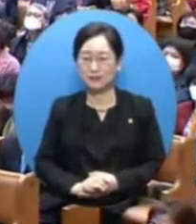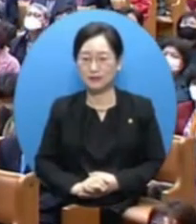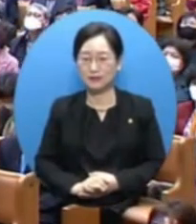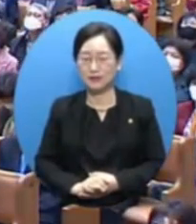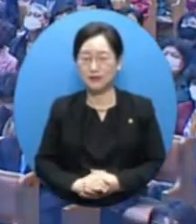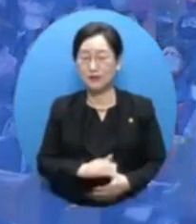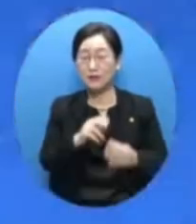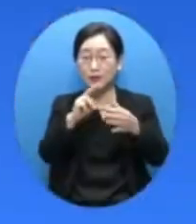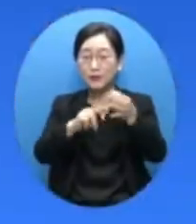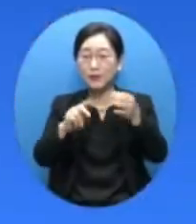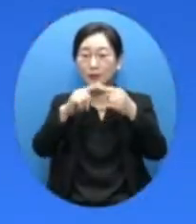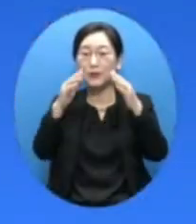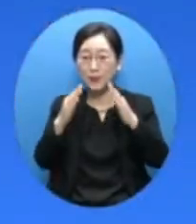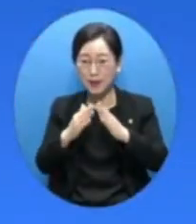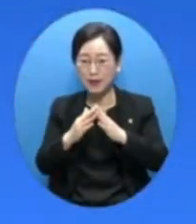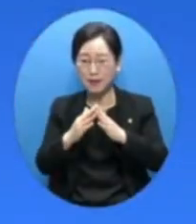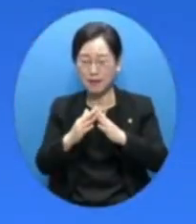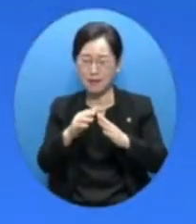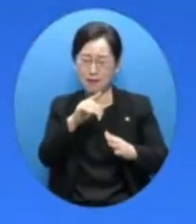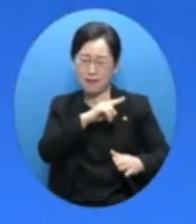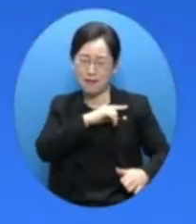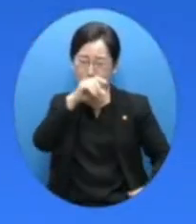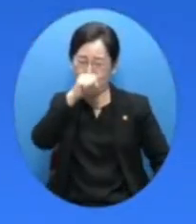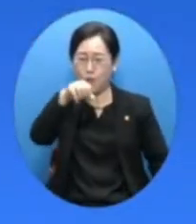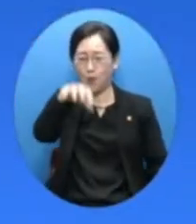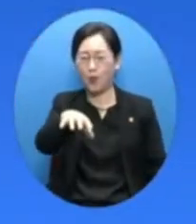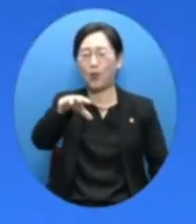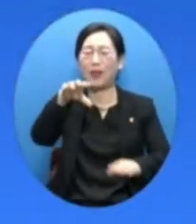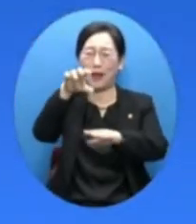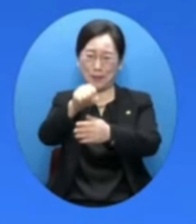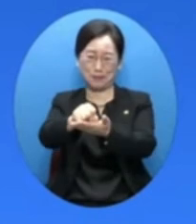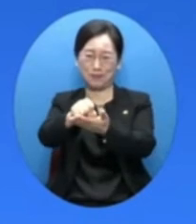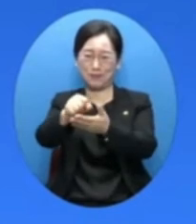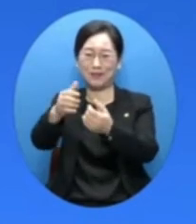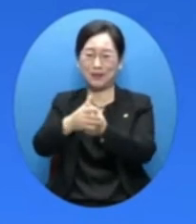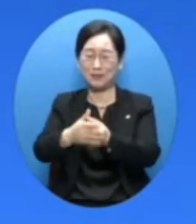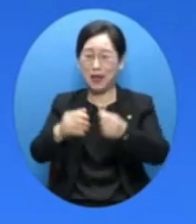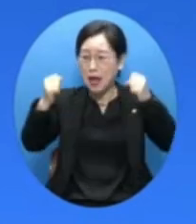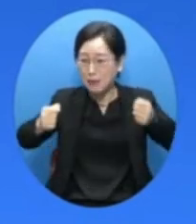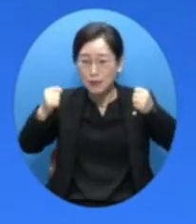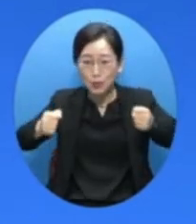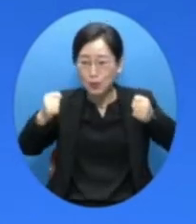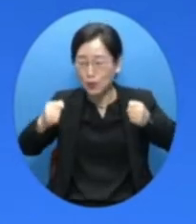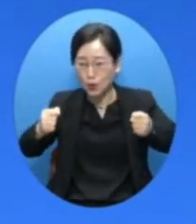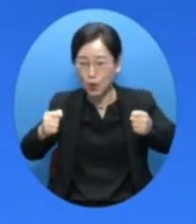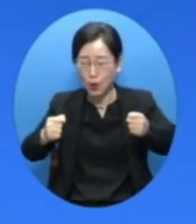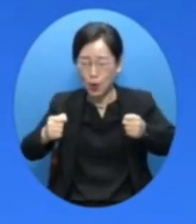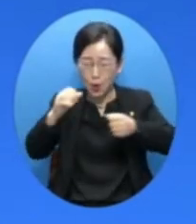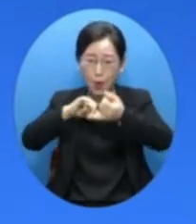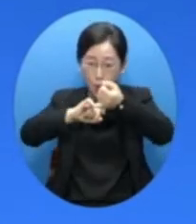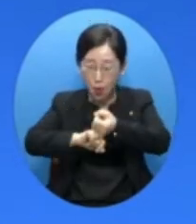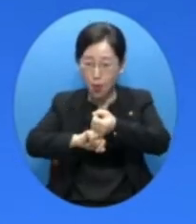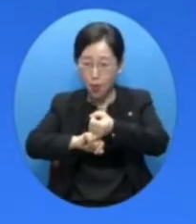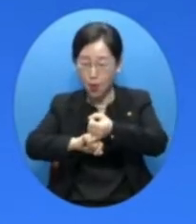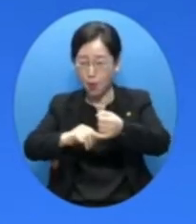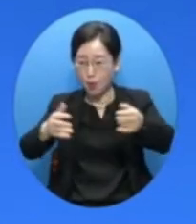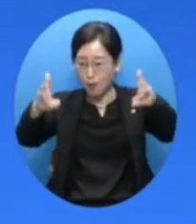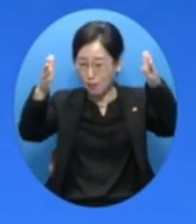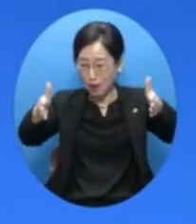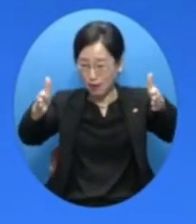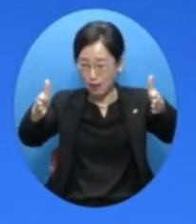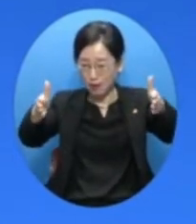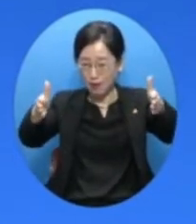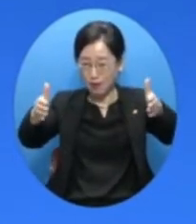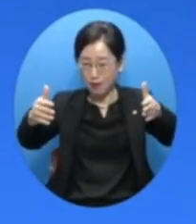우리 교회가 아주 여기서 제일 좋은 자리를 잡고 있어가지고 마라톤만 열리면 우리 교회 앞을 앞으로 뒤로 막아서